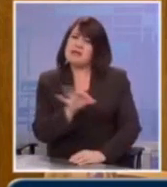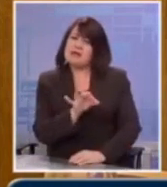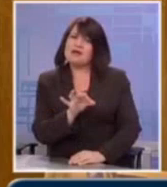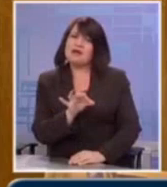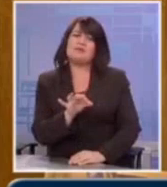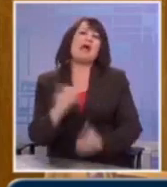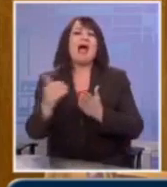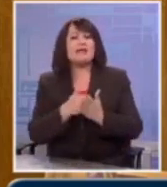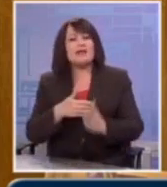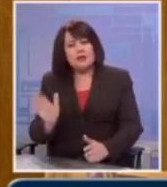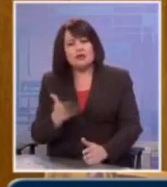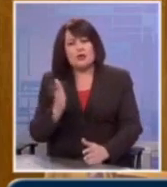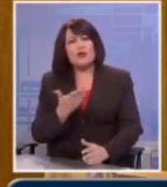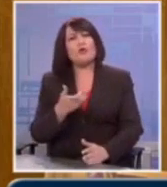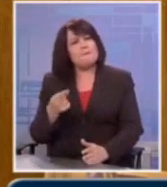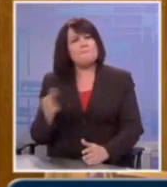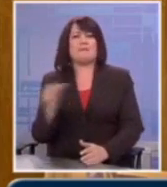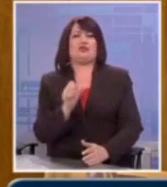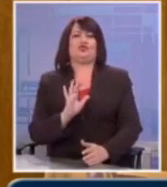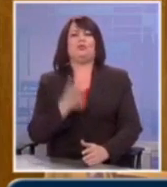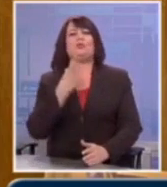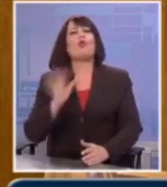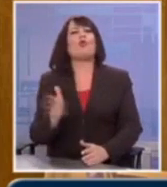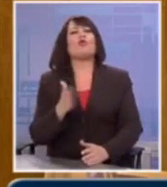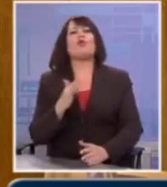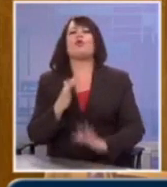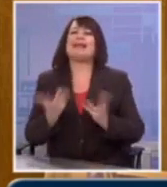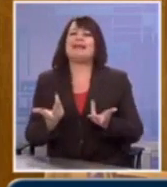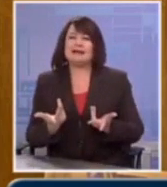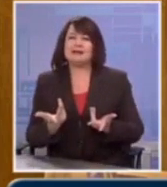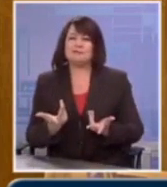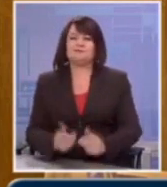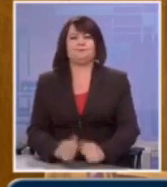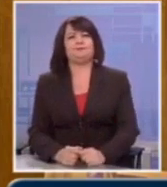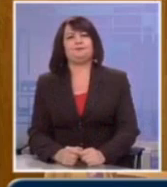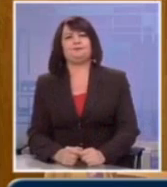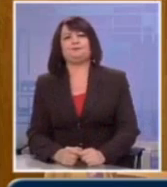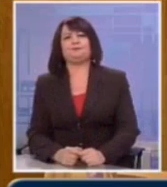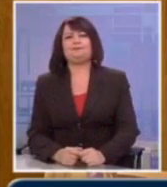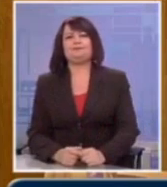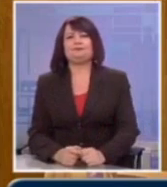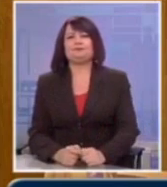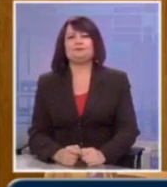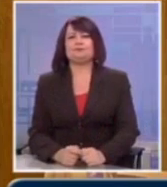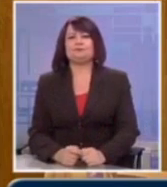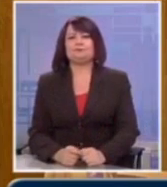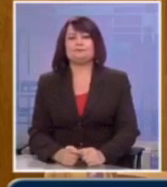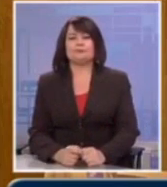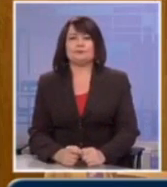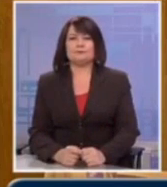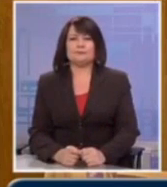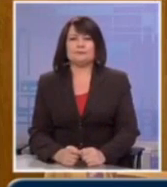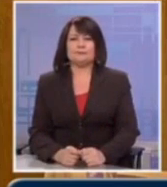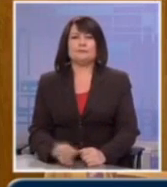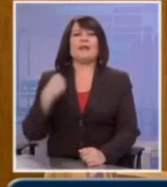που άδικα είχαν απολυθεί και είχαν απολυθεί για ποιο λόγο για να σηματοδοτήσουν ένα τσουνάμι εξόδου από